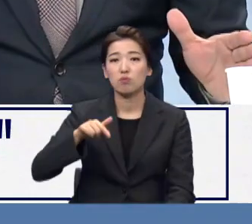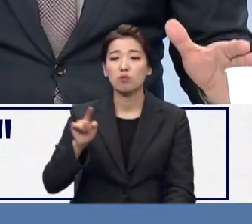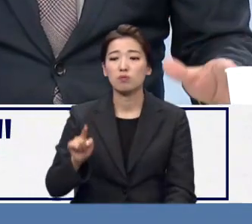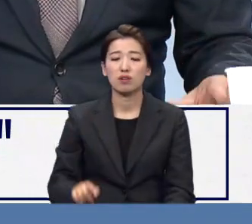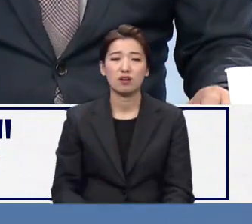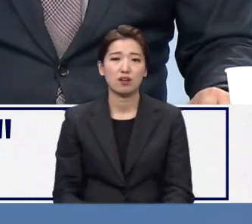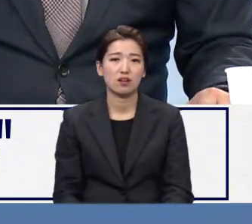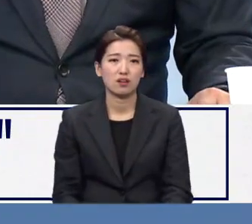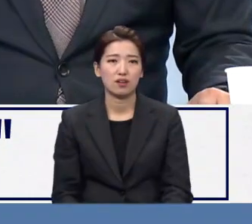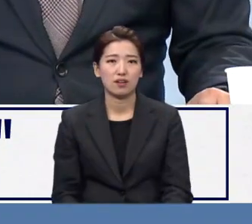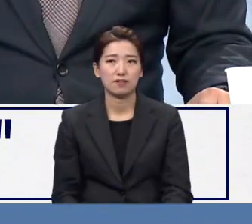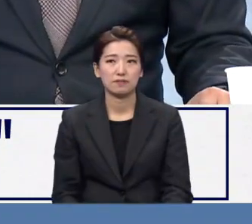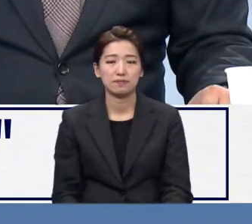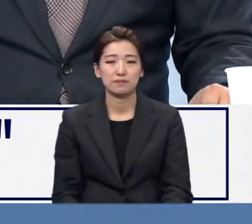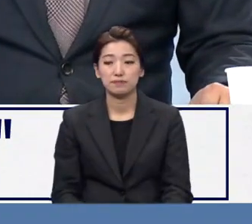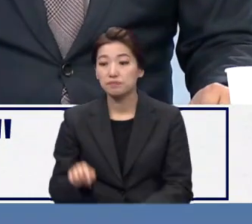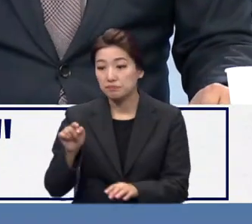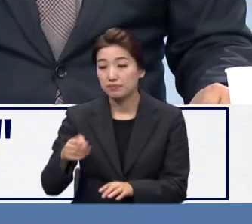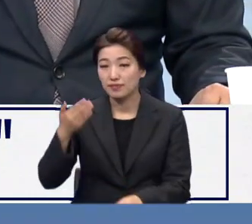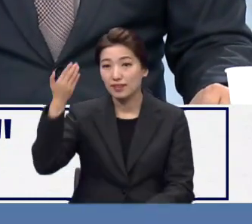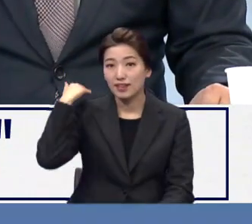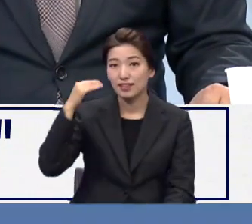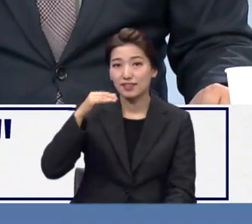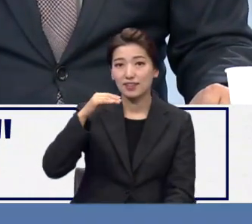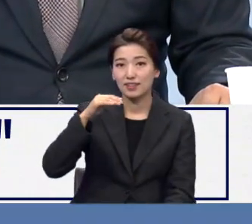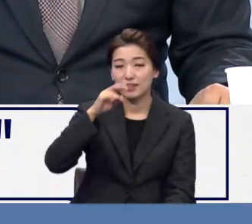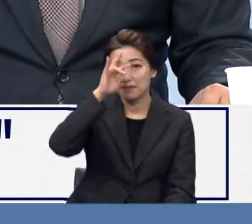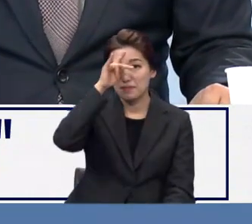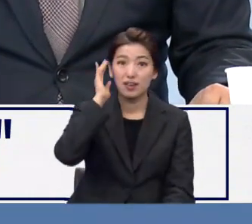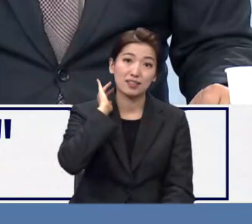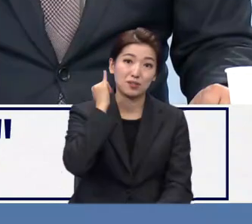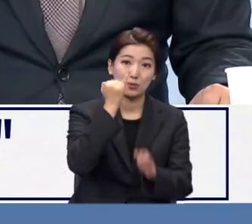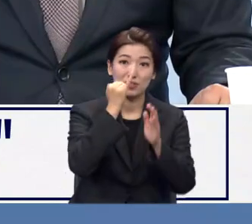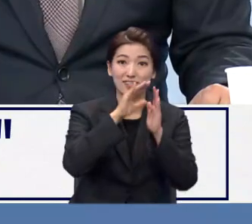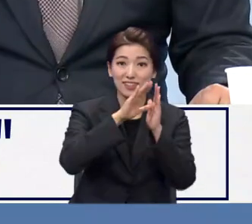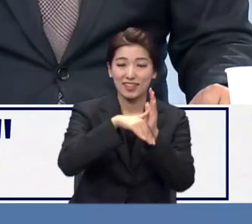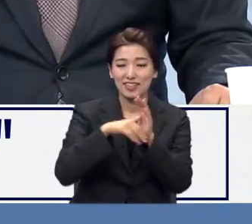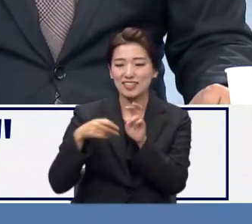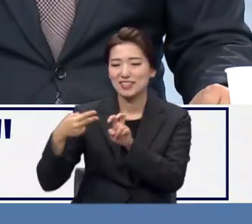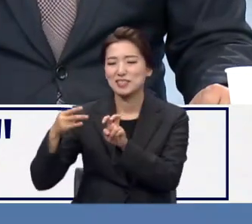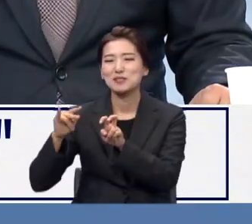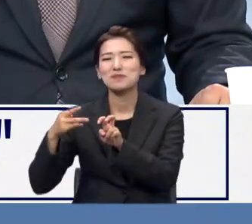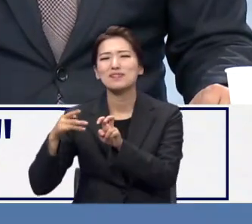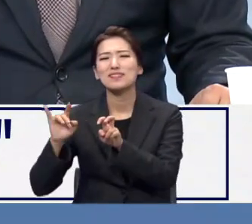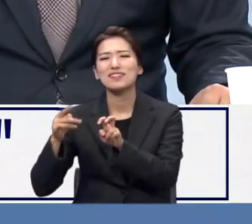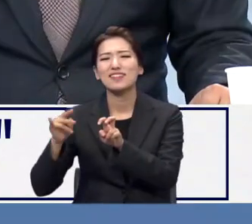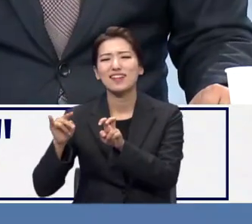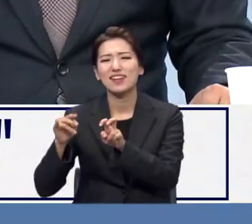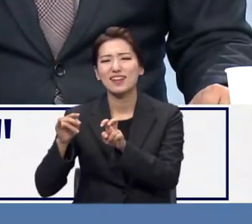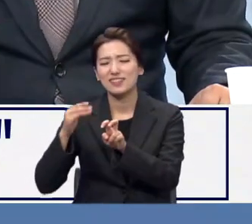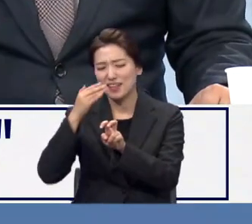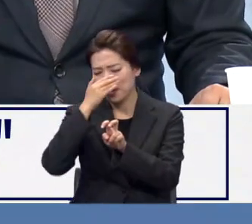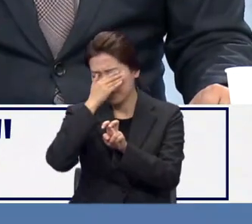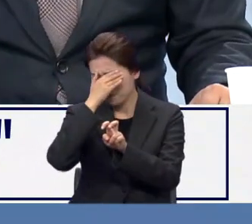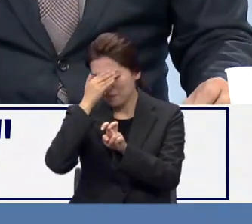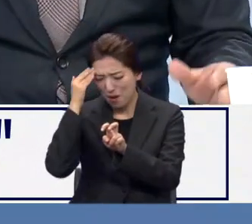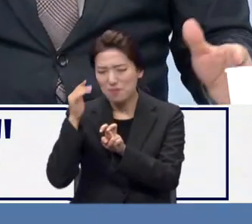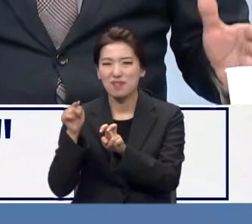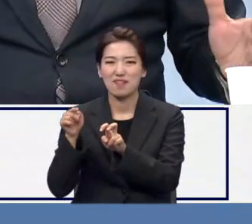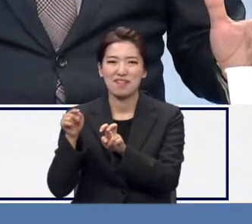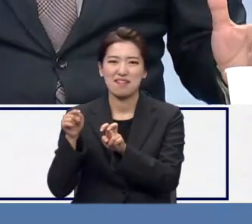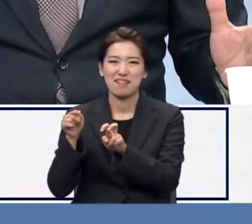박근혜 전 대통령이이 그 20대의 그 어떻게 보면 그 눈이 파란이 그 이준석 대표를 픽업해